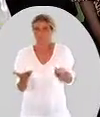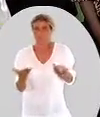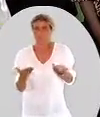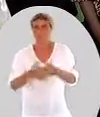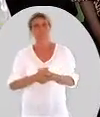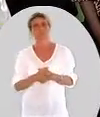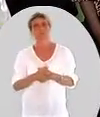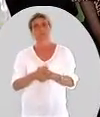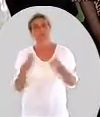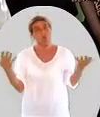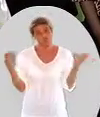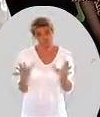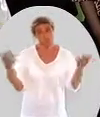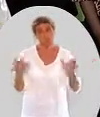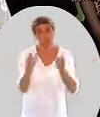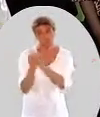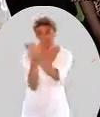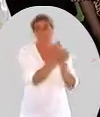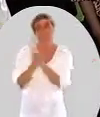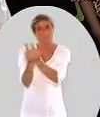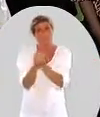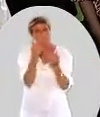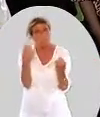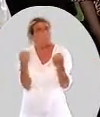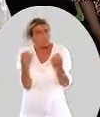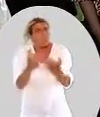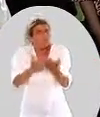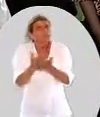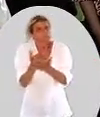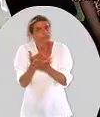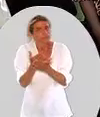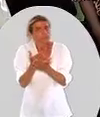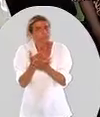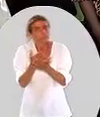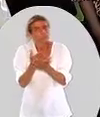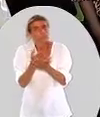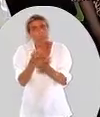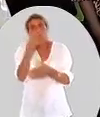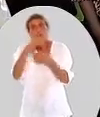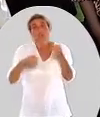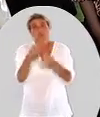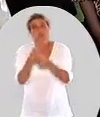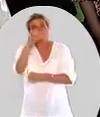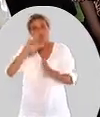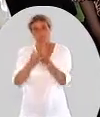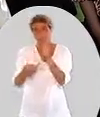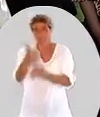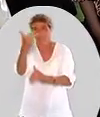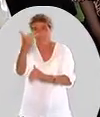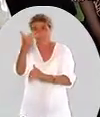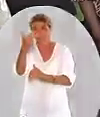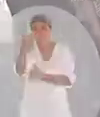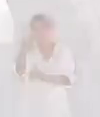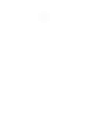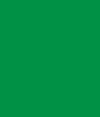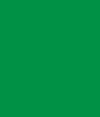c'est ensemble ensemble nous plus fort je vous souhaite une très belle une très bonne année 2013